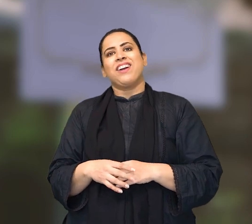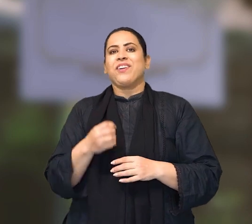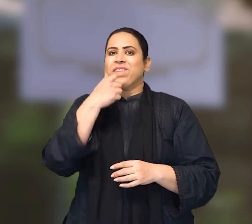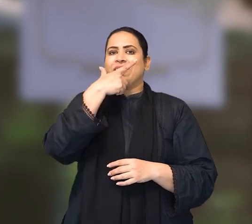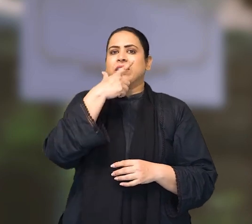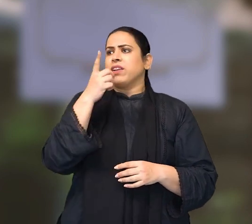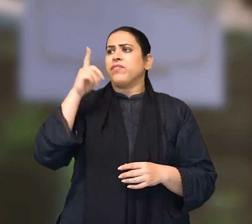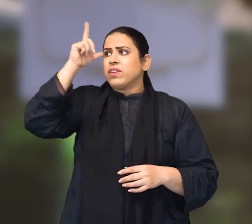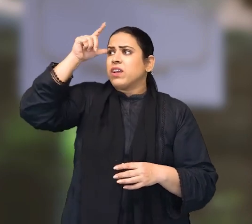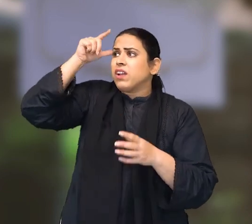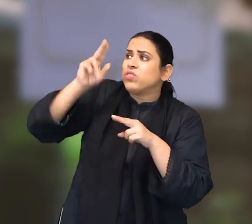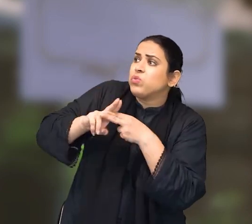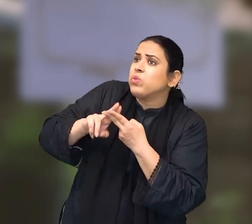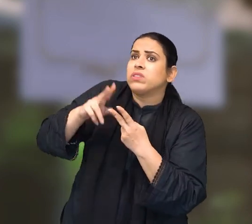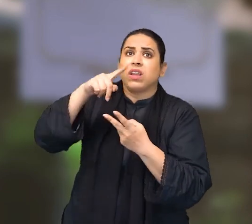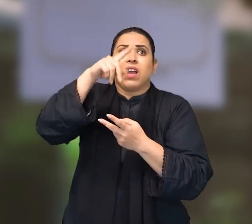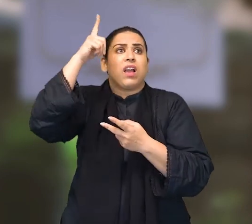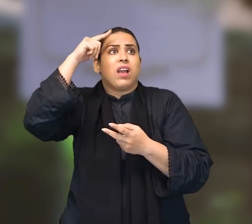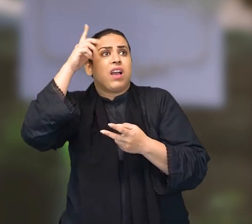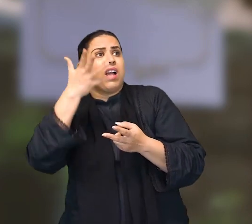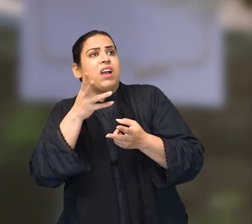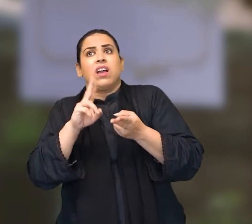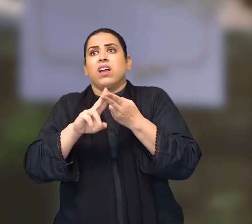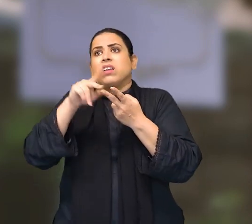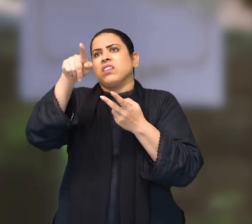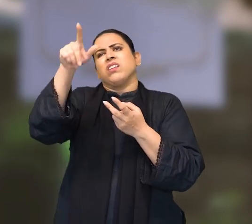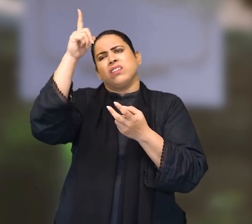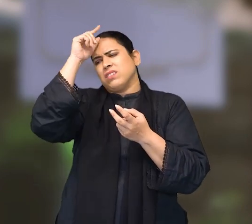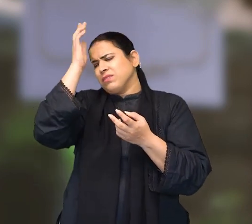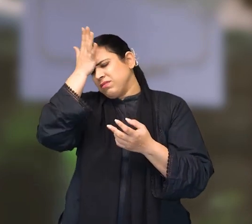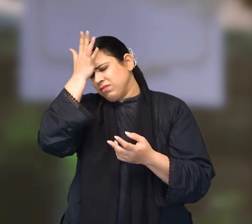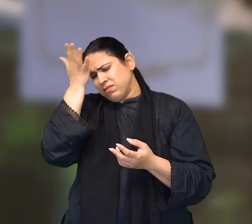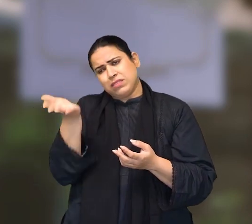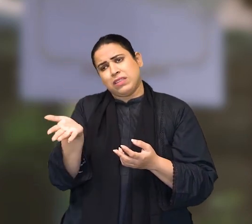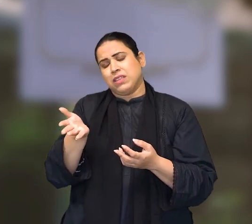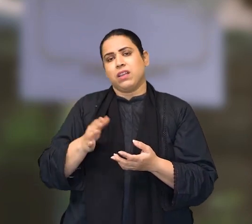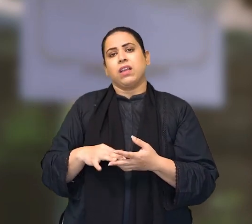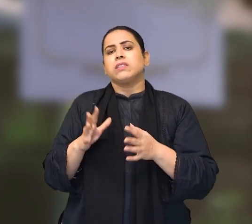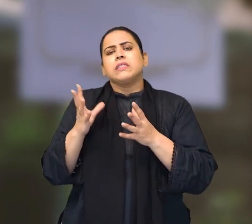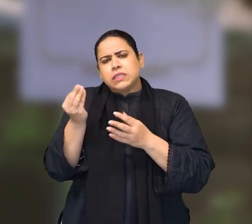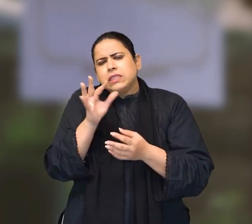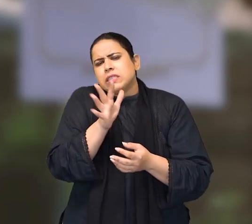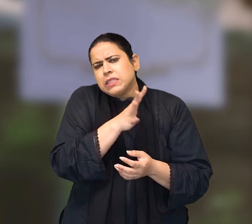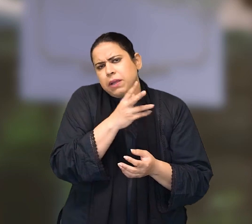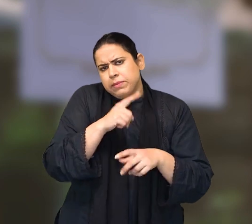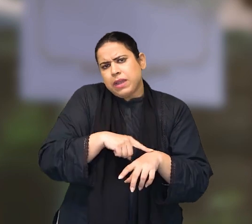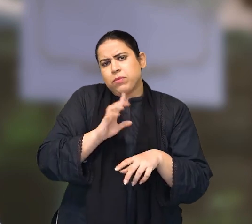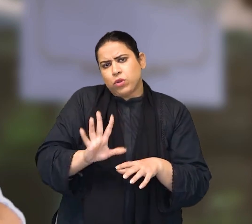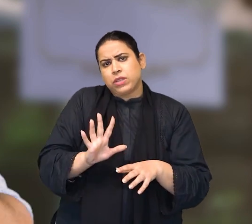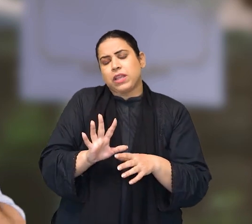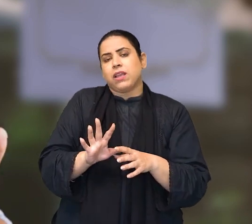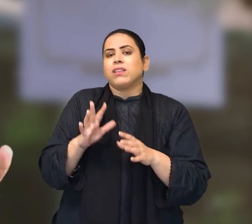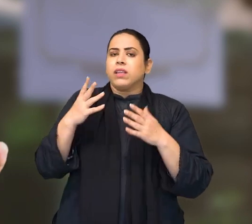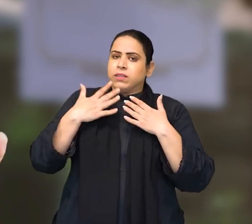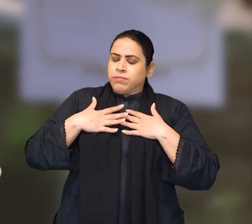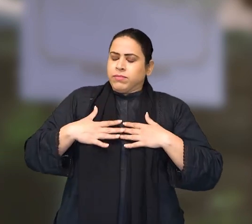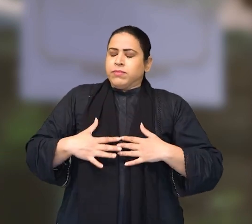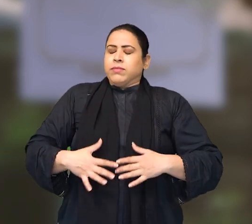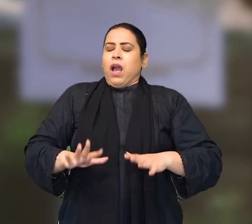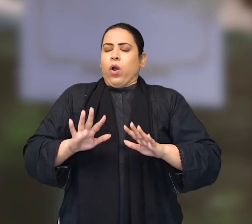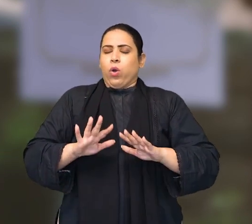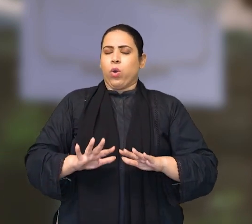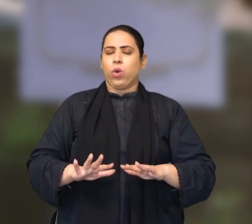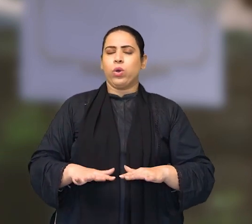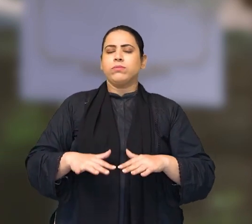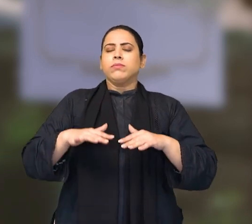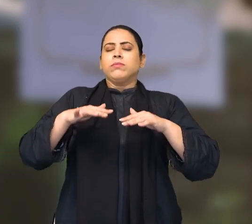to worry about कि उसकी वजह से ये हो रहा है, उसकी वजह से हो रहा है. Sometimes you need to, or especially on that, you need to like calm down. You need to okay